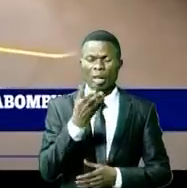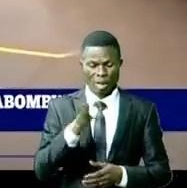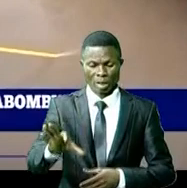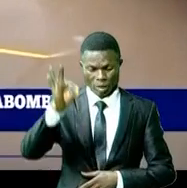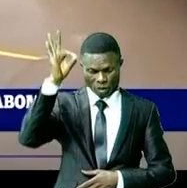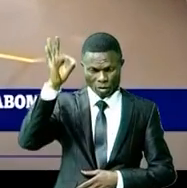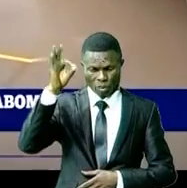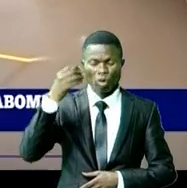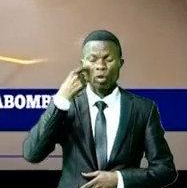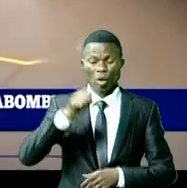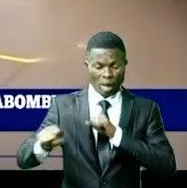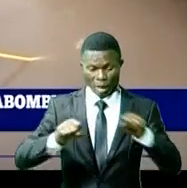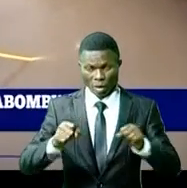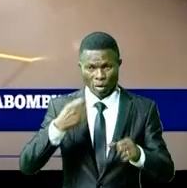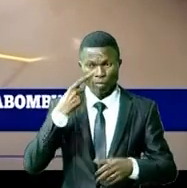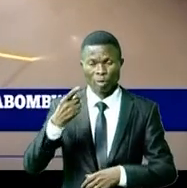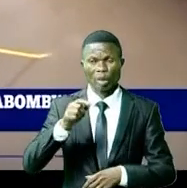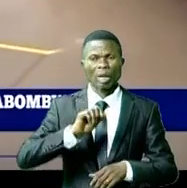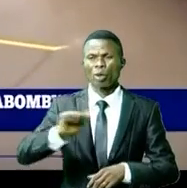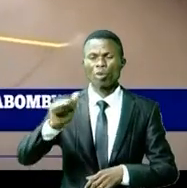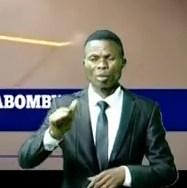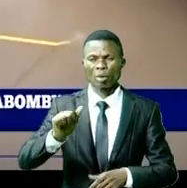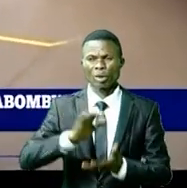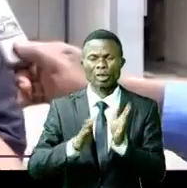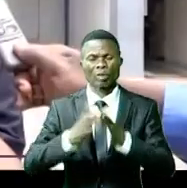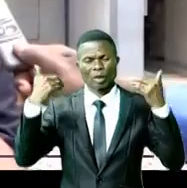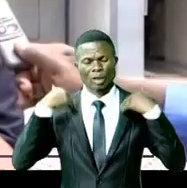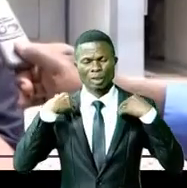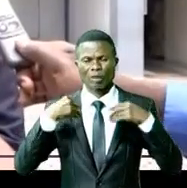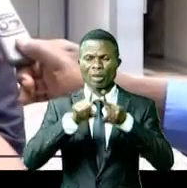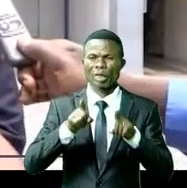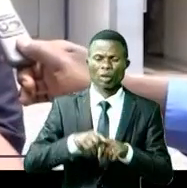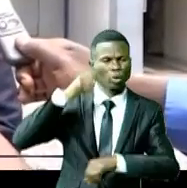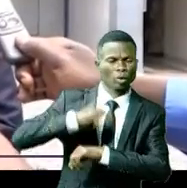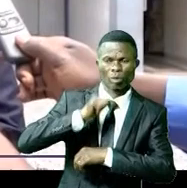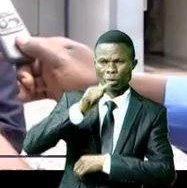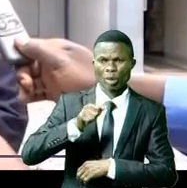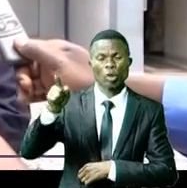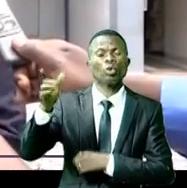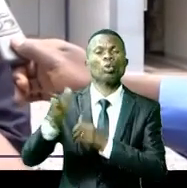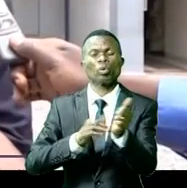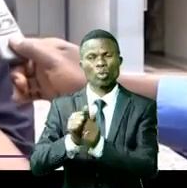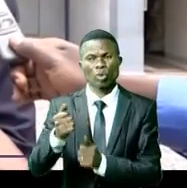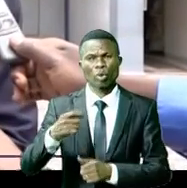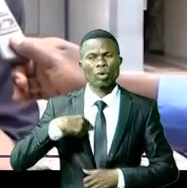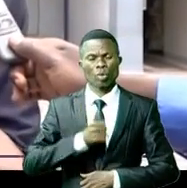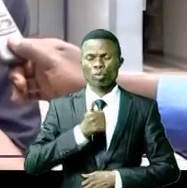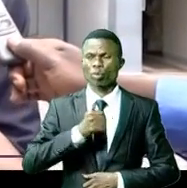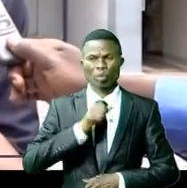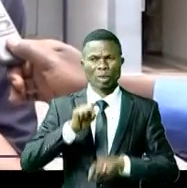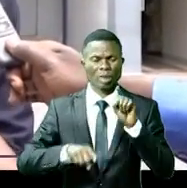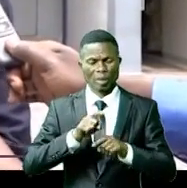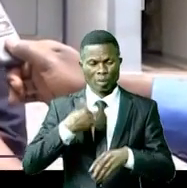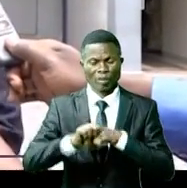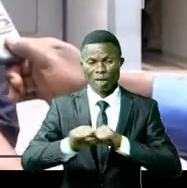par Tenke. Tenke lui-même ne peut pas être à la fois juge et parti. C'est lui le pollueur. Nous-mêmes, on ne pouvait même pas